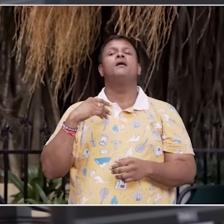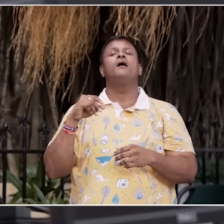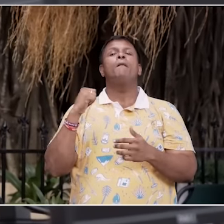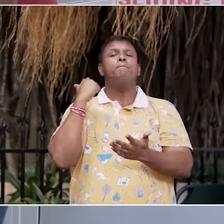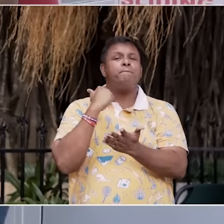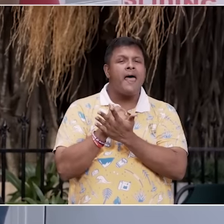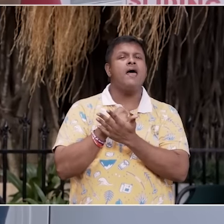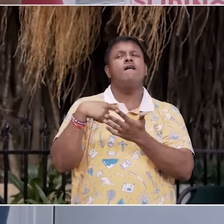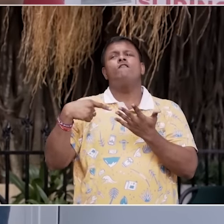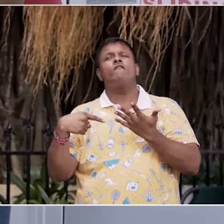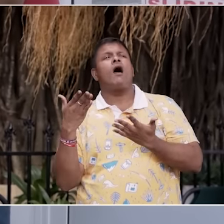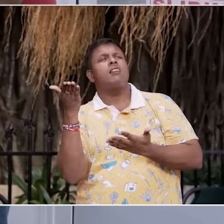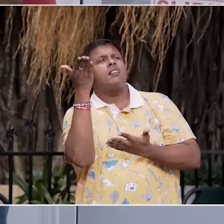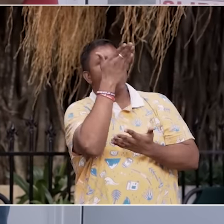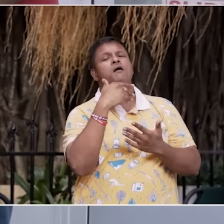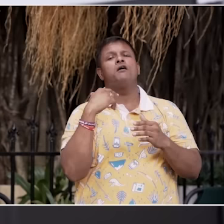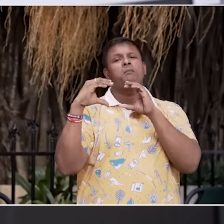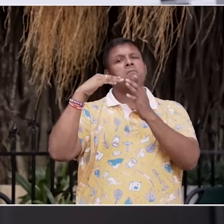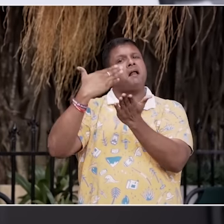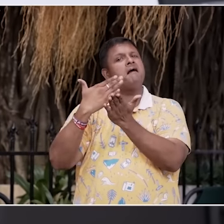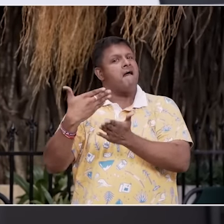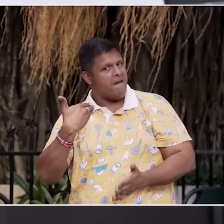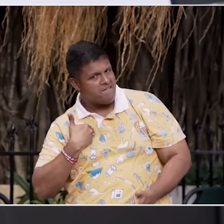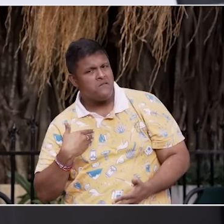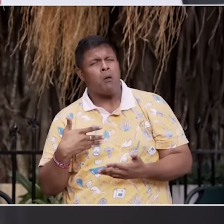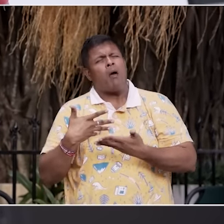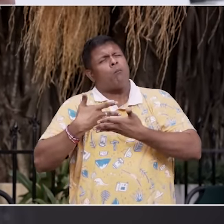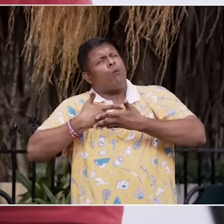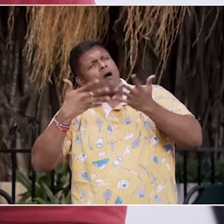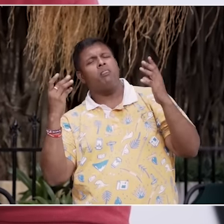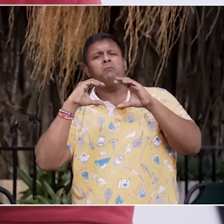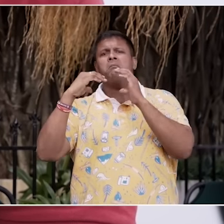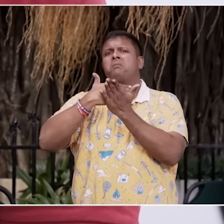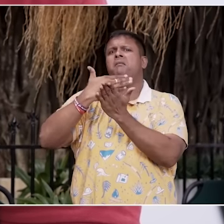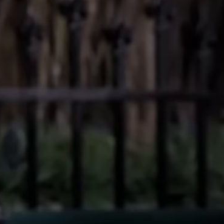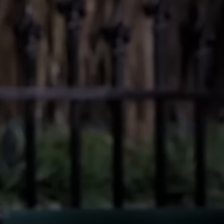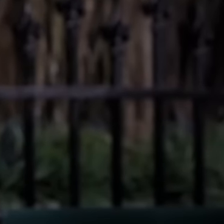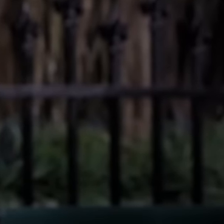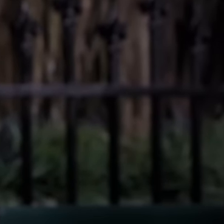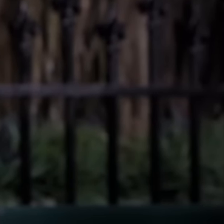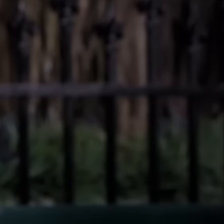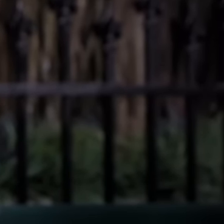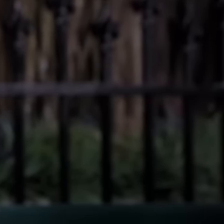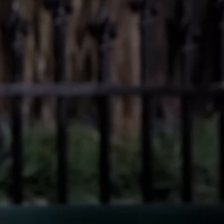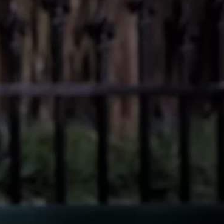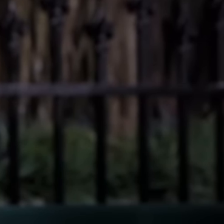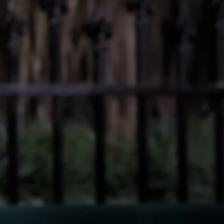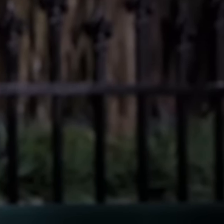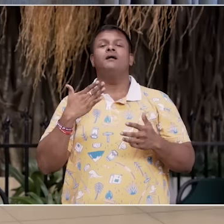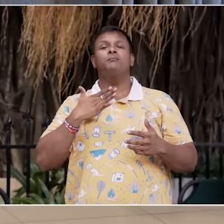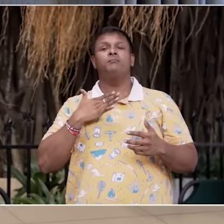ගැටලුව ආවා බැංකුවට ගියත් ඕනෙම තැනකට ගියත් මට ගොඩක් මේ සම්නිවේදන ගැටලුවලට මුහුණ පාන්න සිද්ධ